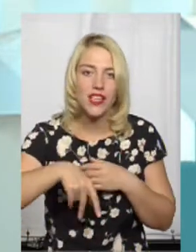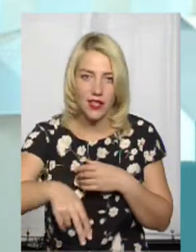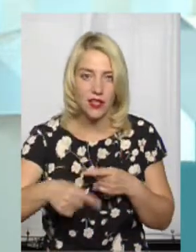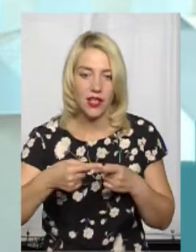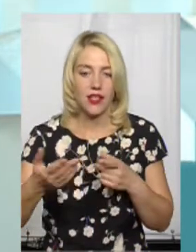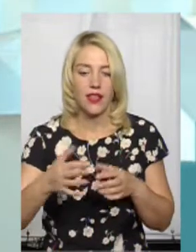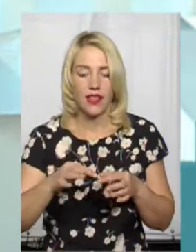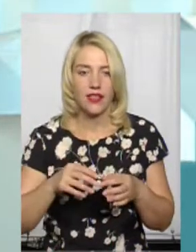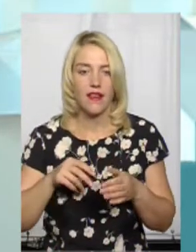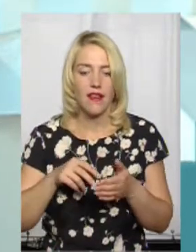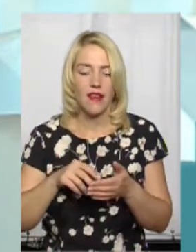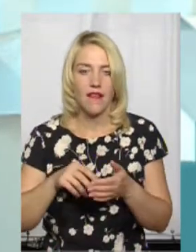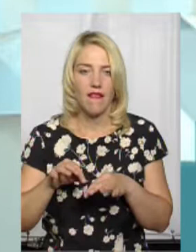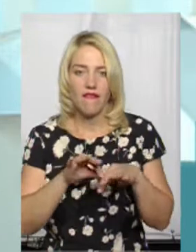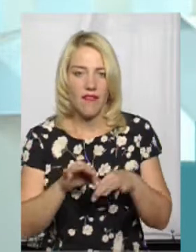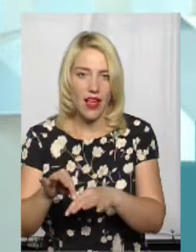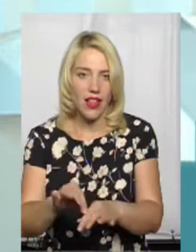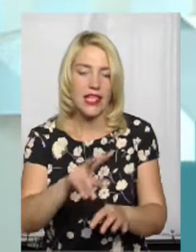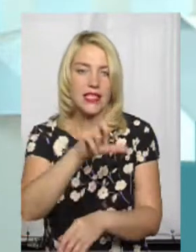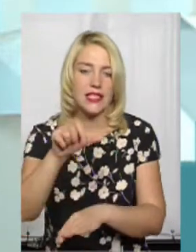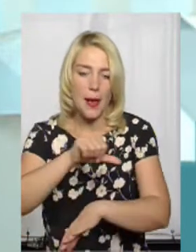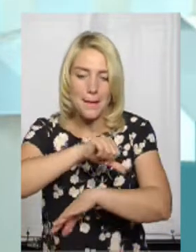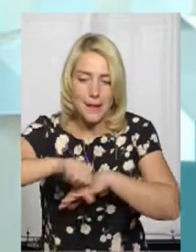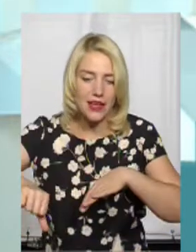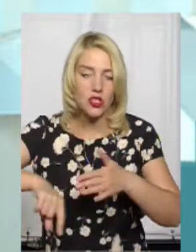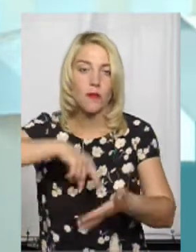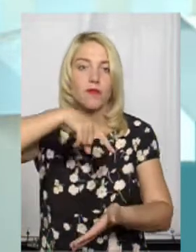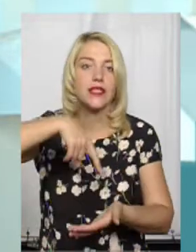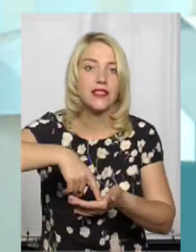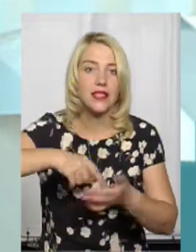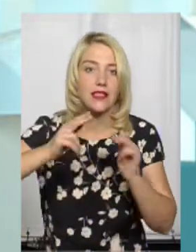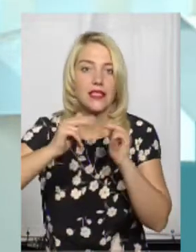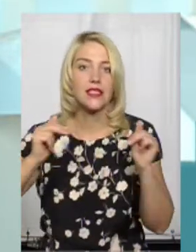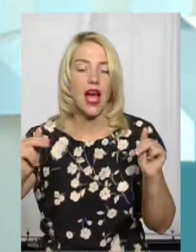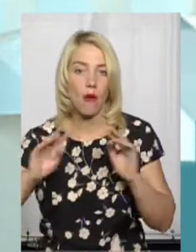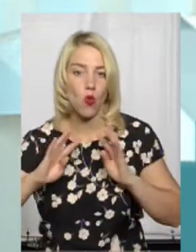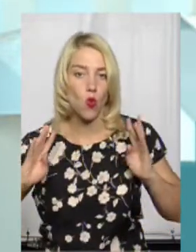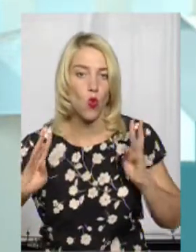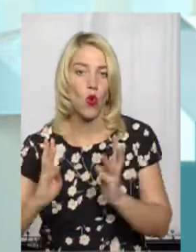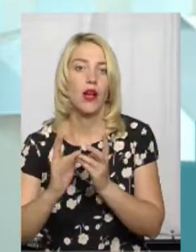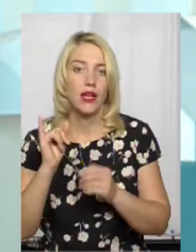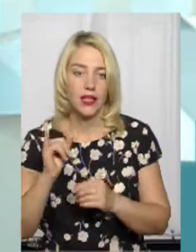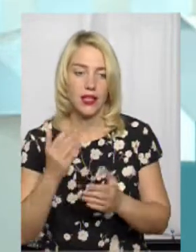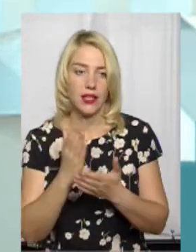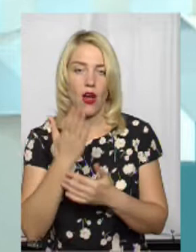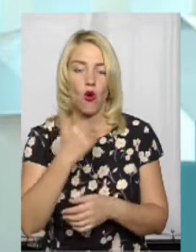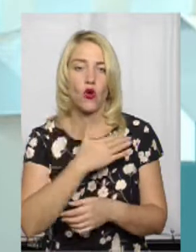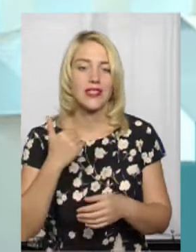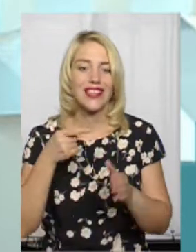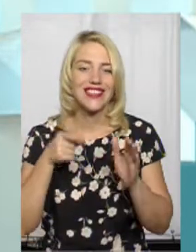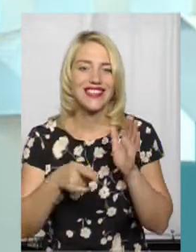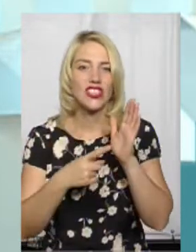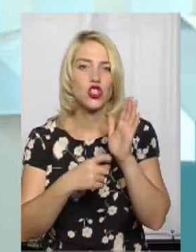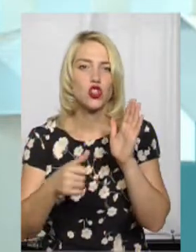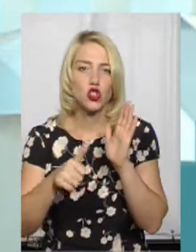вели за межі міста, замку, ось 17 століття, і з костелу 1607